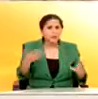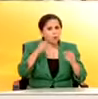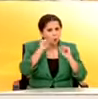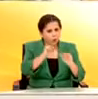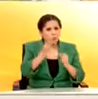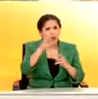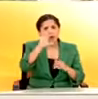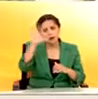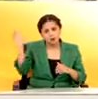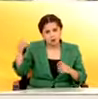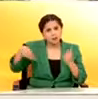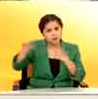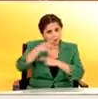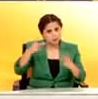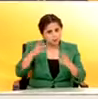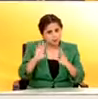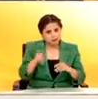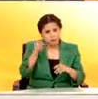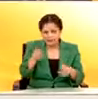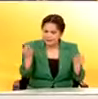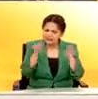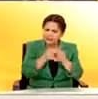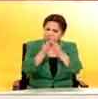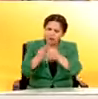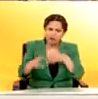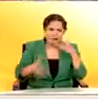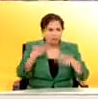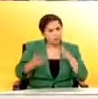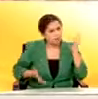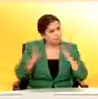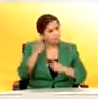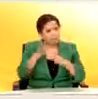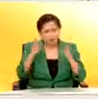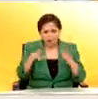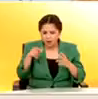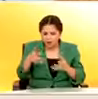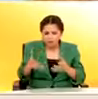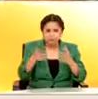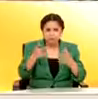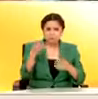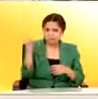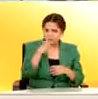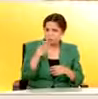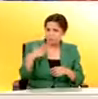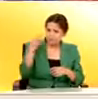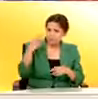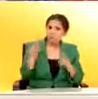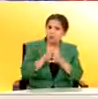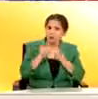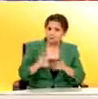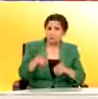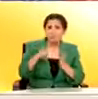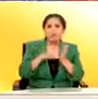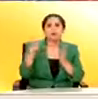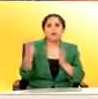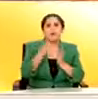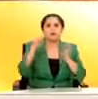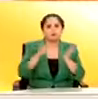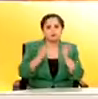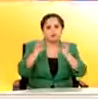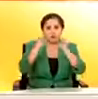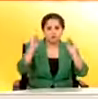अन्य देशों में भी ऐसा ही उत्साह देखने को मिला है। पिछले महीने ही नेशनल म्यूजियम